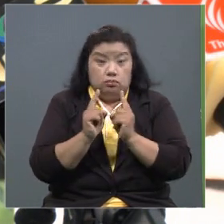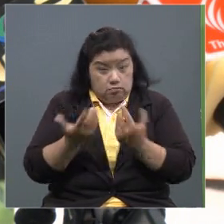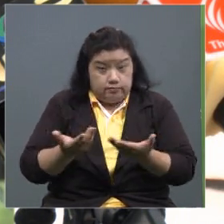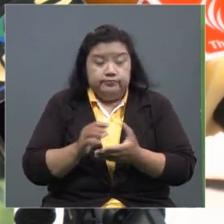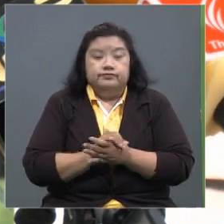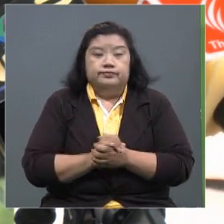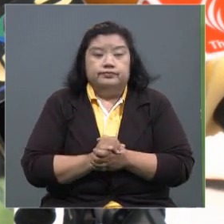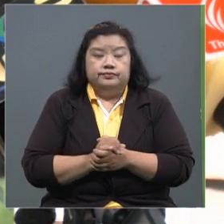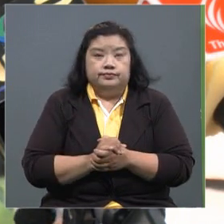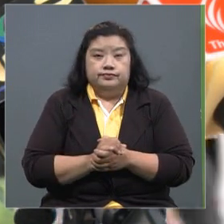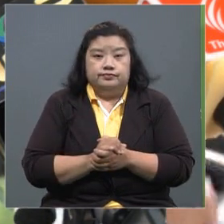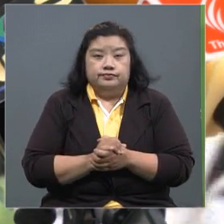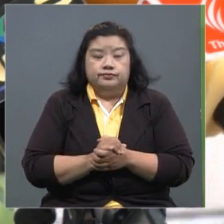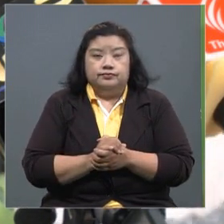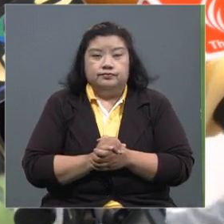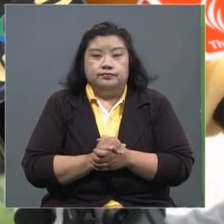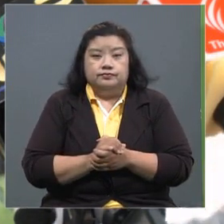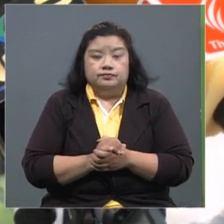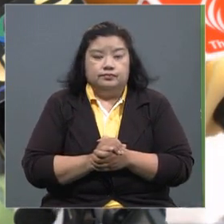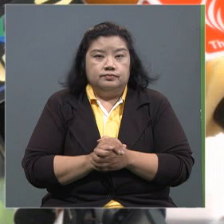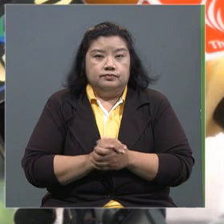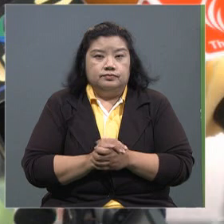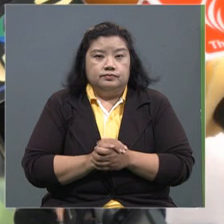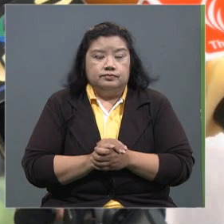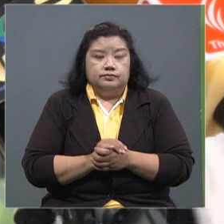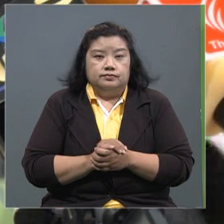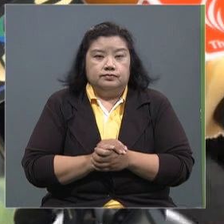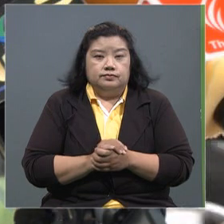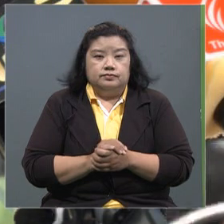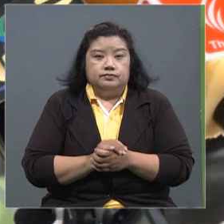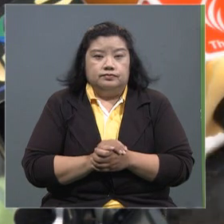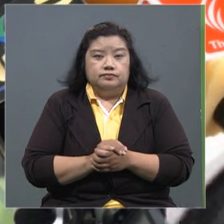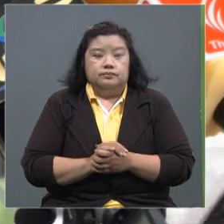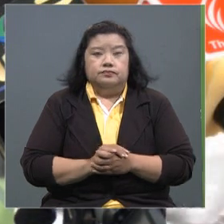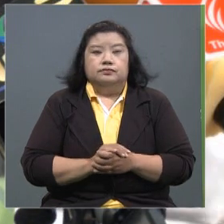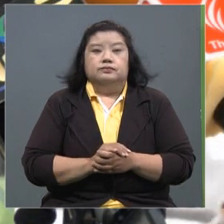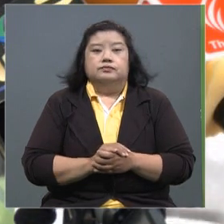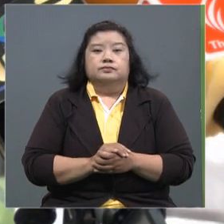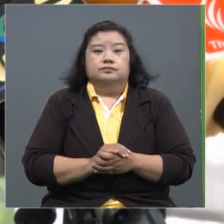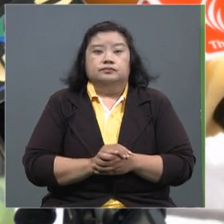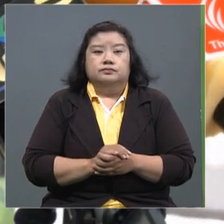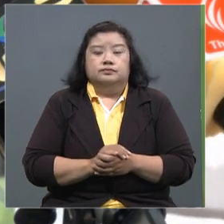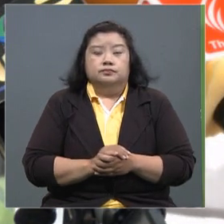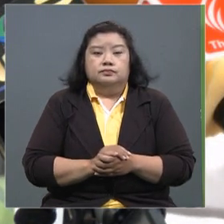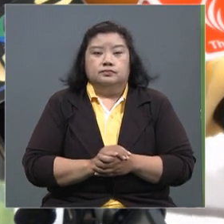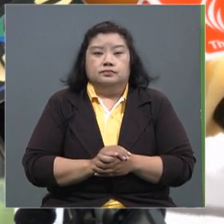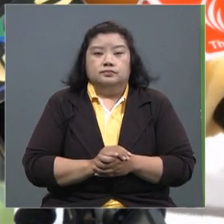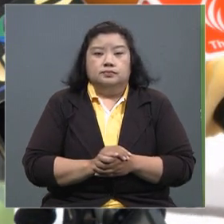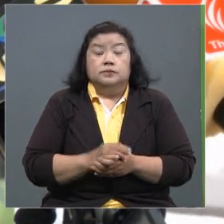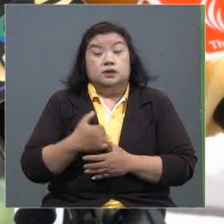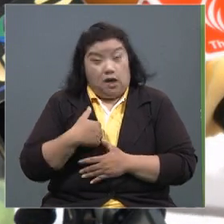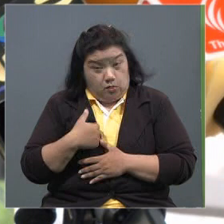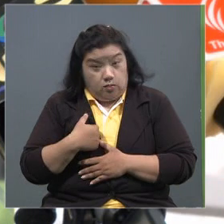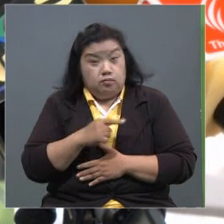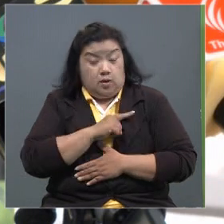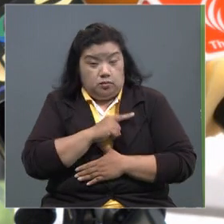ำแหน่งที่ใหญ่ตอนนั้นเป็นเกี่ยวข้องอะไรยังไงมีอำนาจแค่ไหนในการที ่ จะช่วยผมไหม ครับก็เอาง่ายๆคือให้ผมเป็นผู้ประส